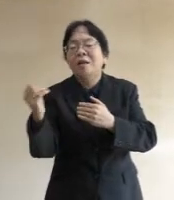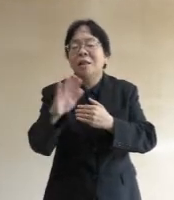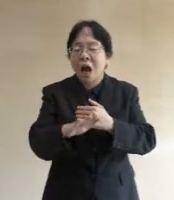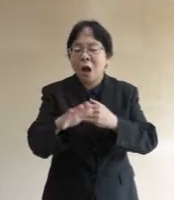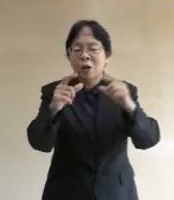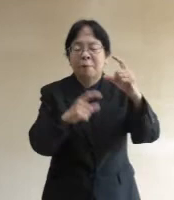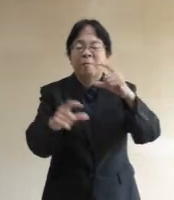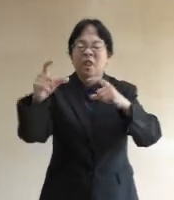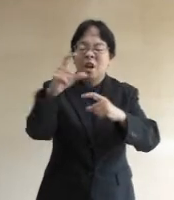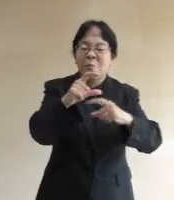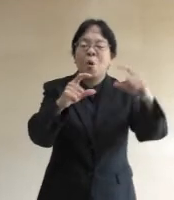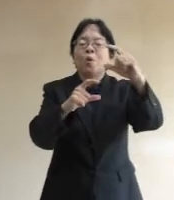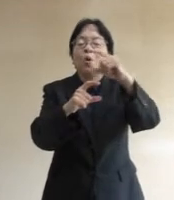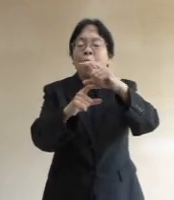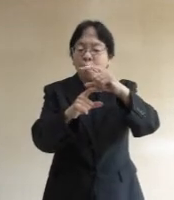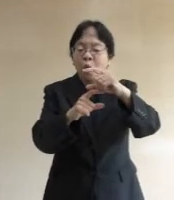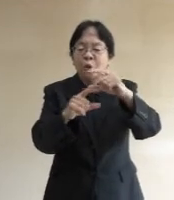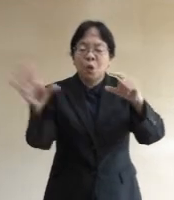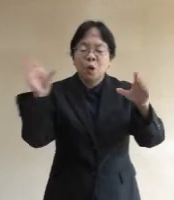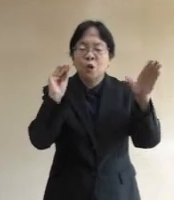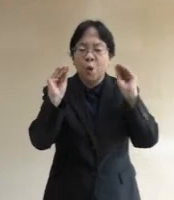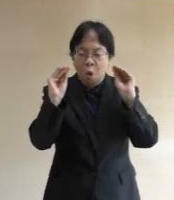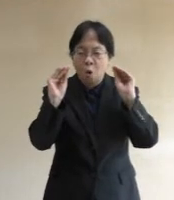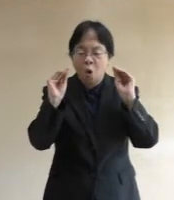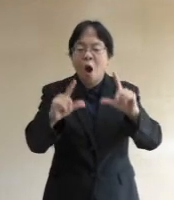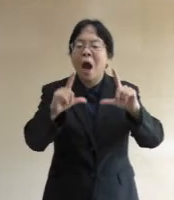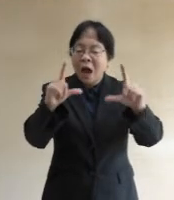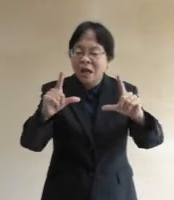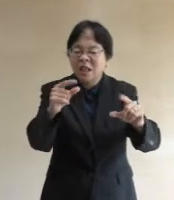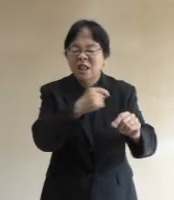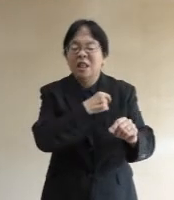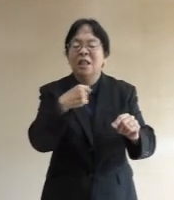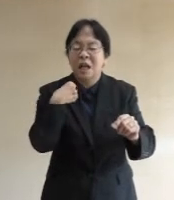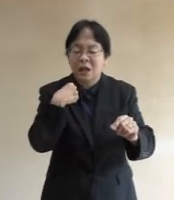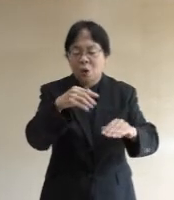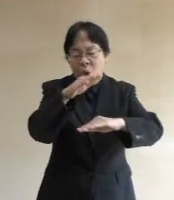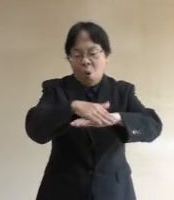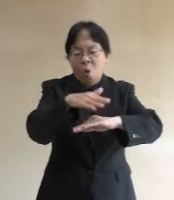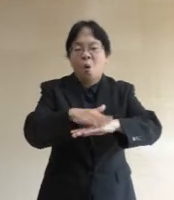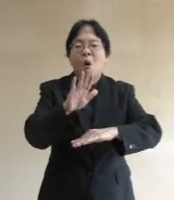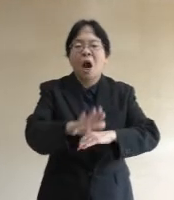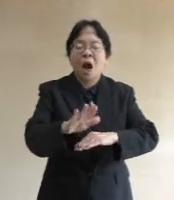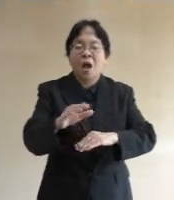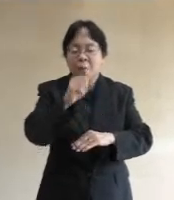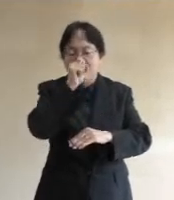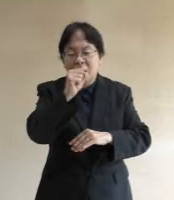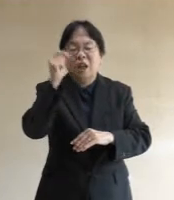ともっとこう情報発信している、していけるようなツールがあったらいいなと思います。